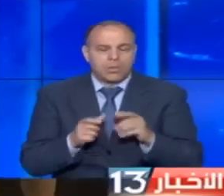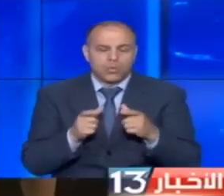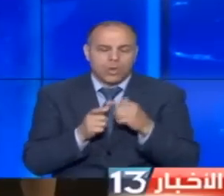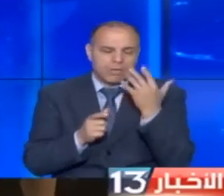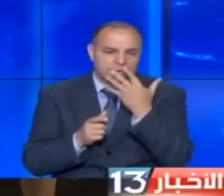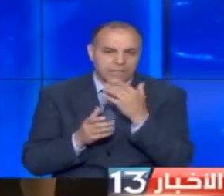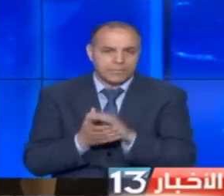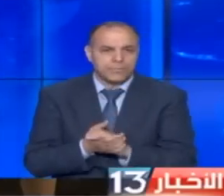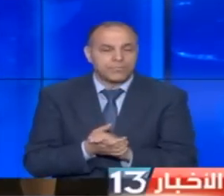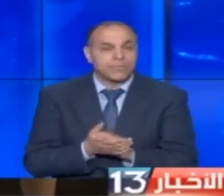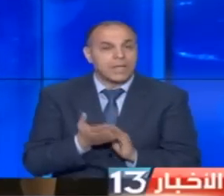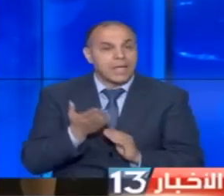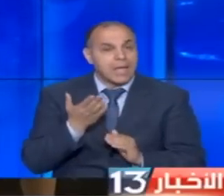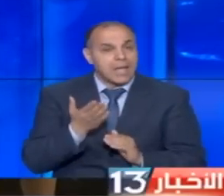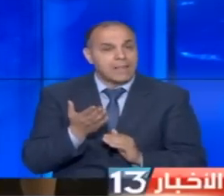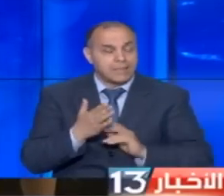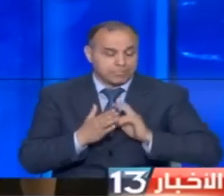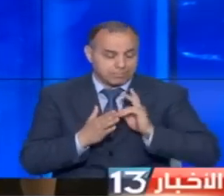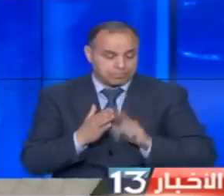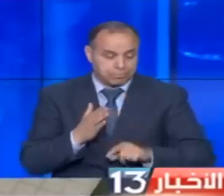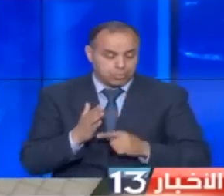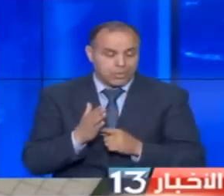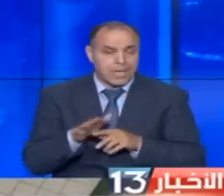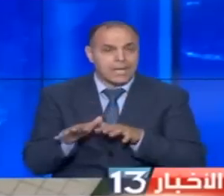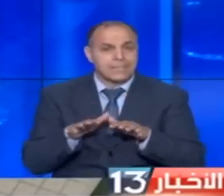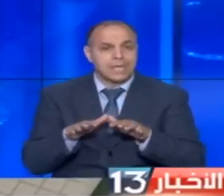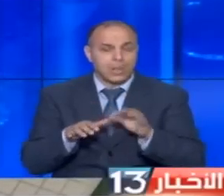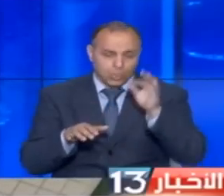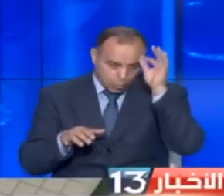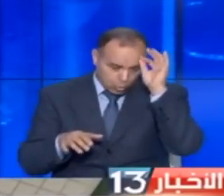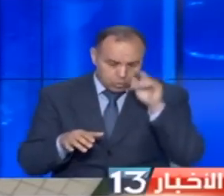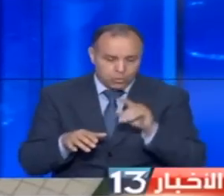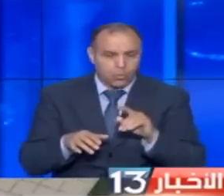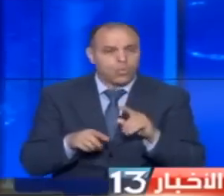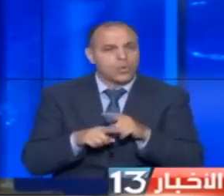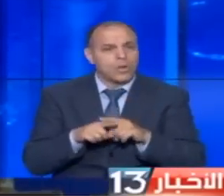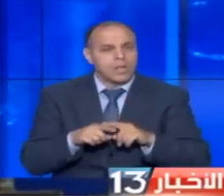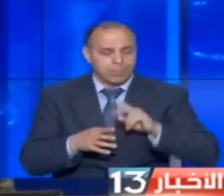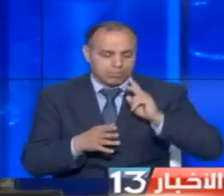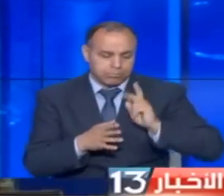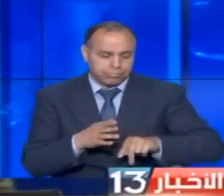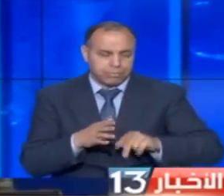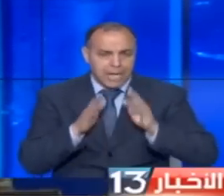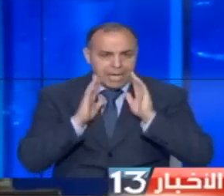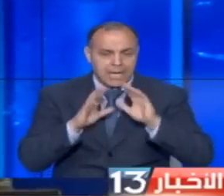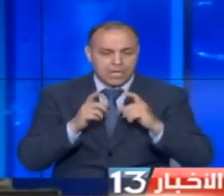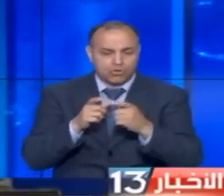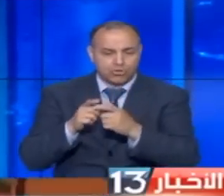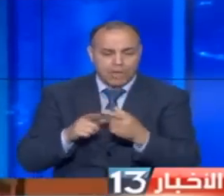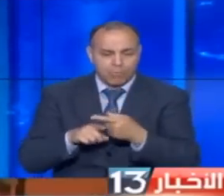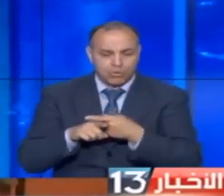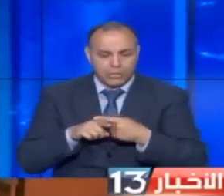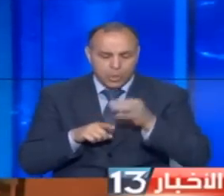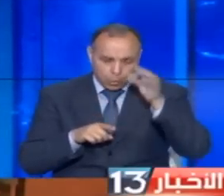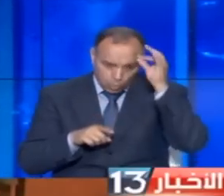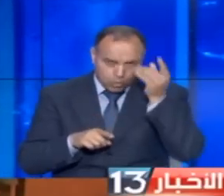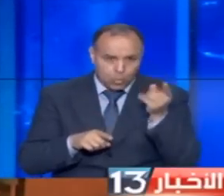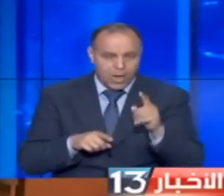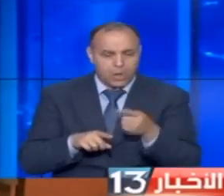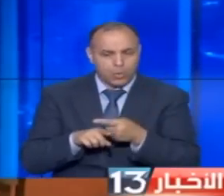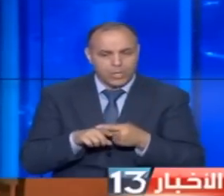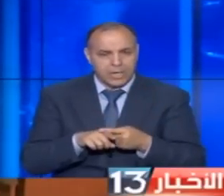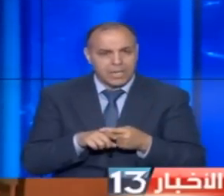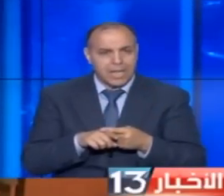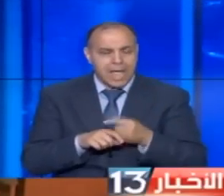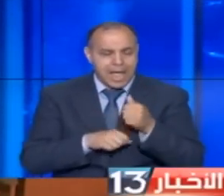وتجسيدا لهذه الاتفاقيات يسعى البلدان الى توقيع مذكره تركيز لجنه مشتركه تونسيه يونانيه او